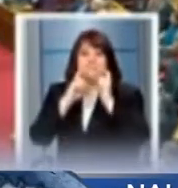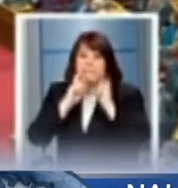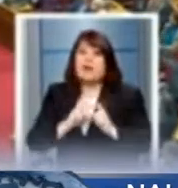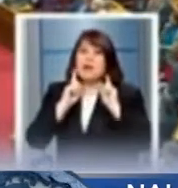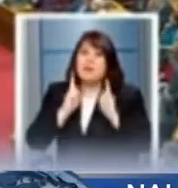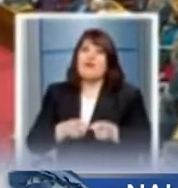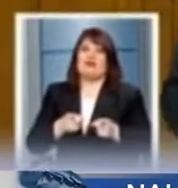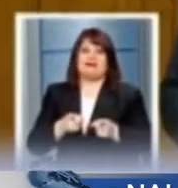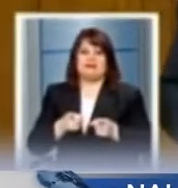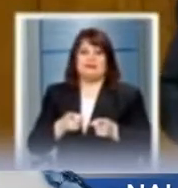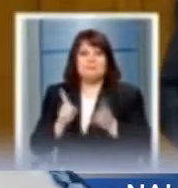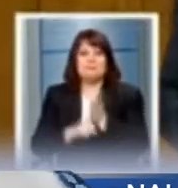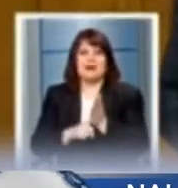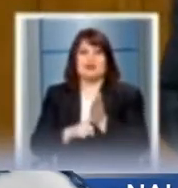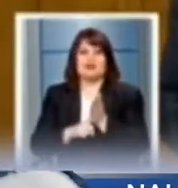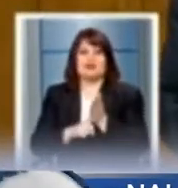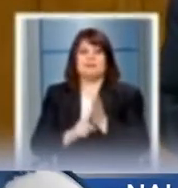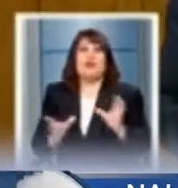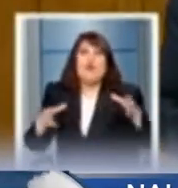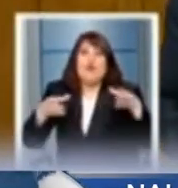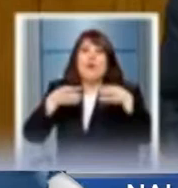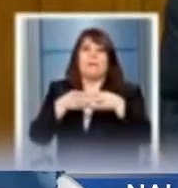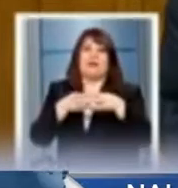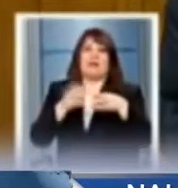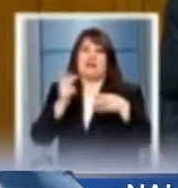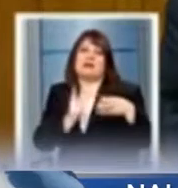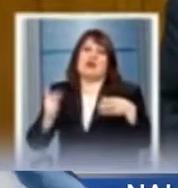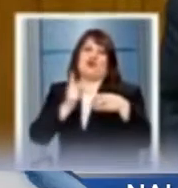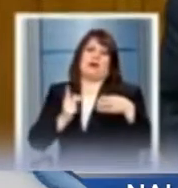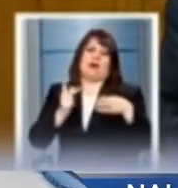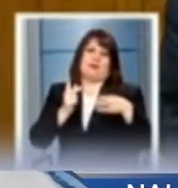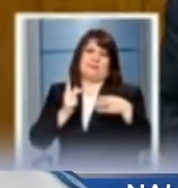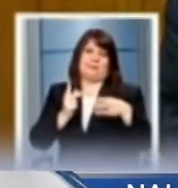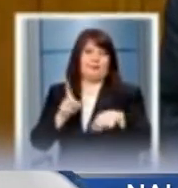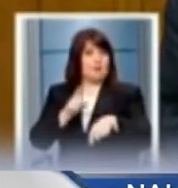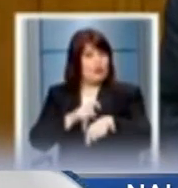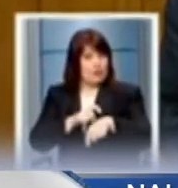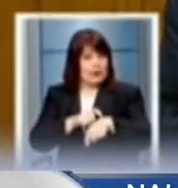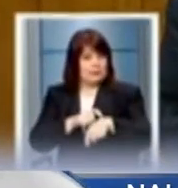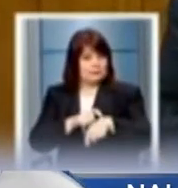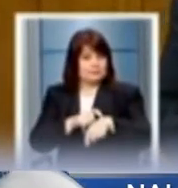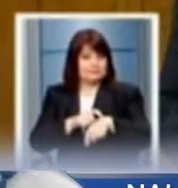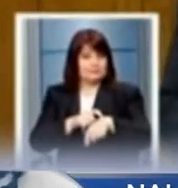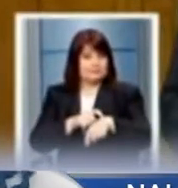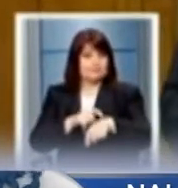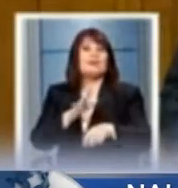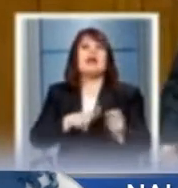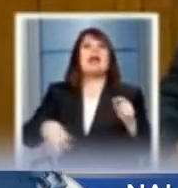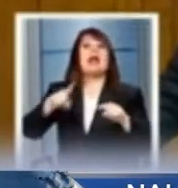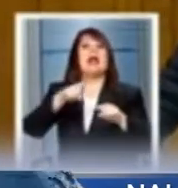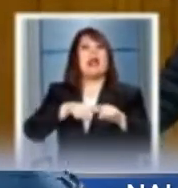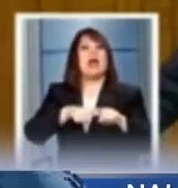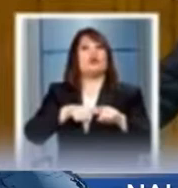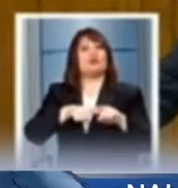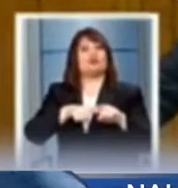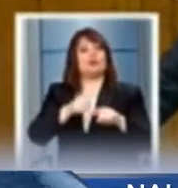μας σαν μια συγκροτημένη κοινωνία. Και όταν έρθει η ώρα, ο λαός που είναι και ο